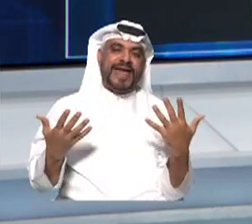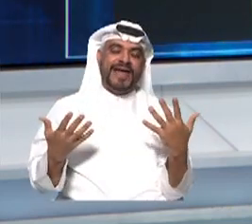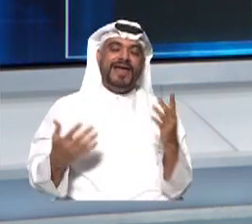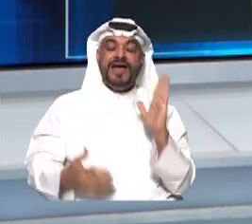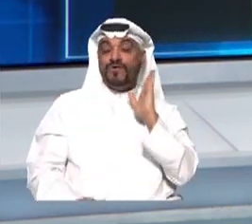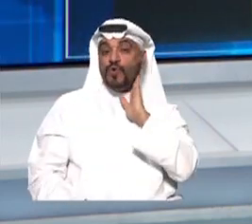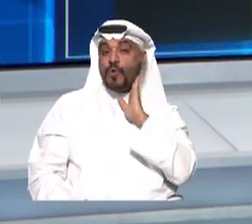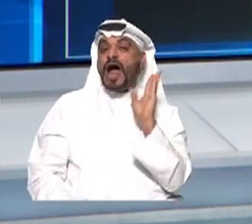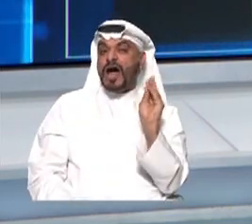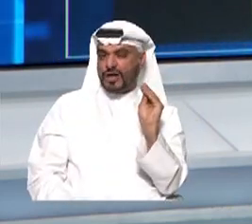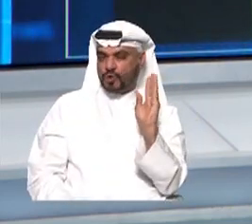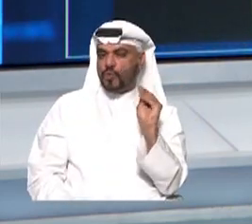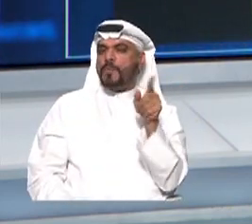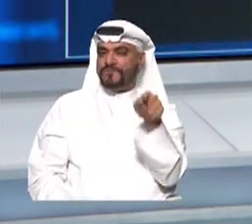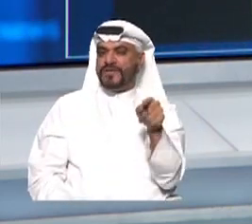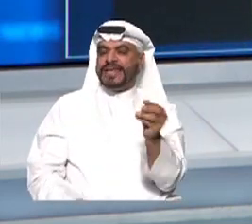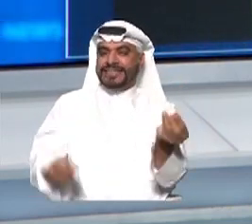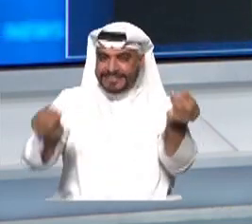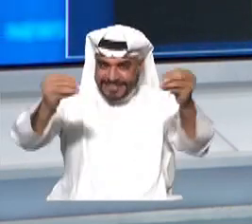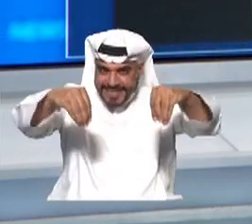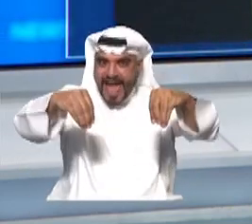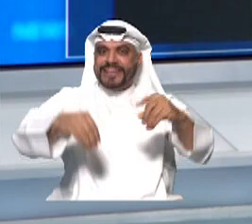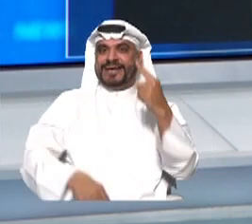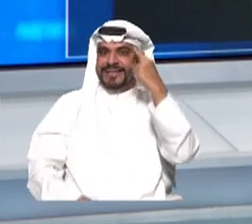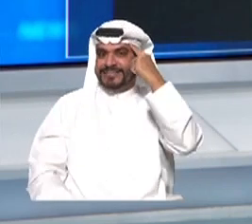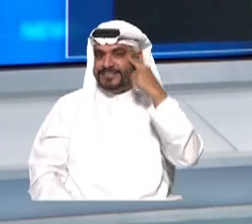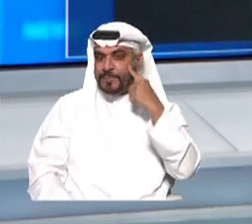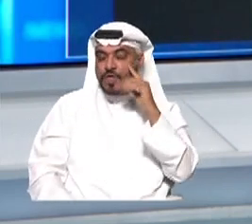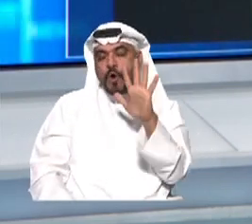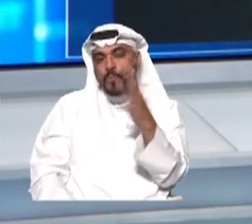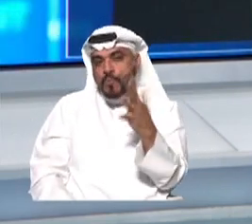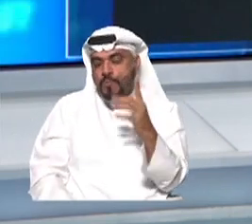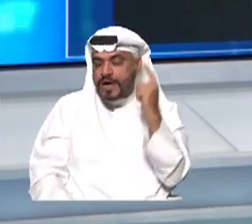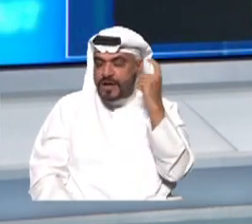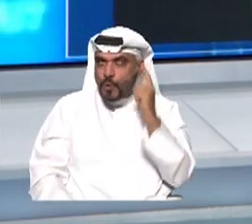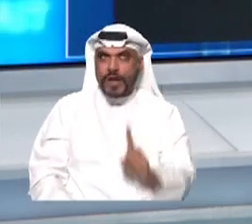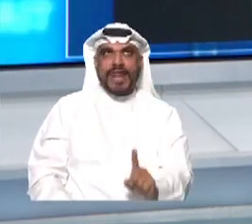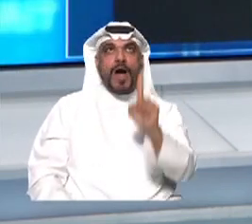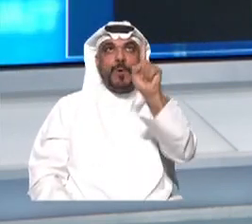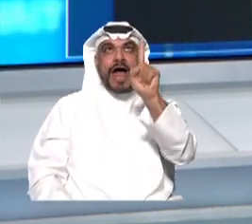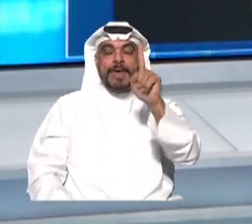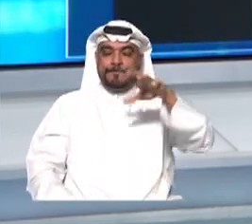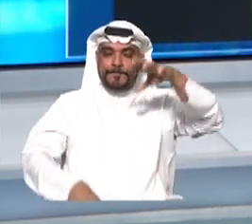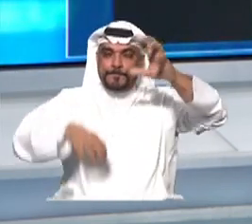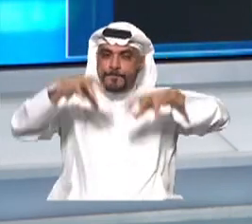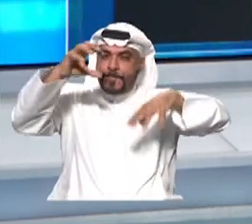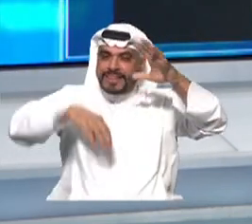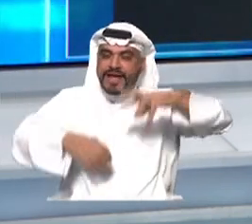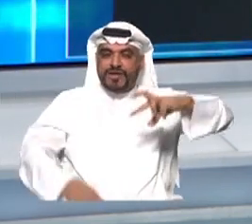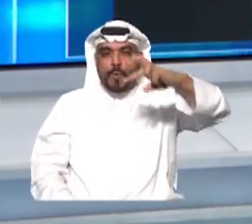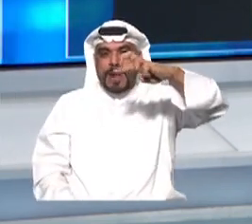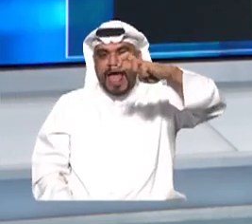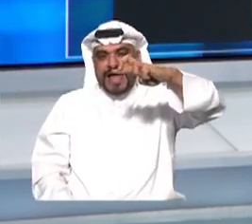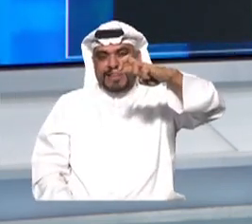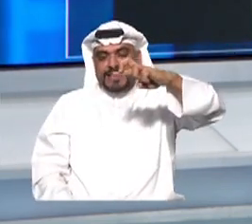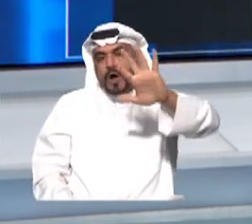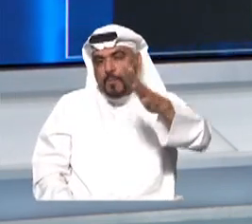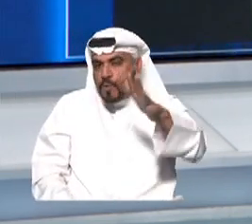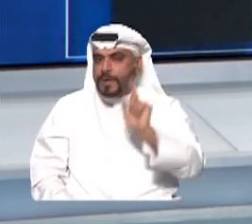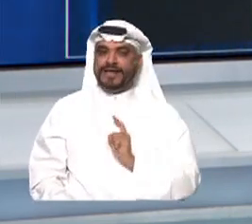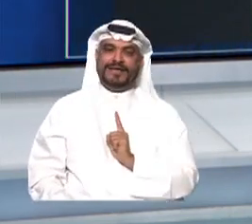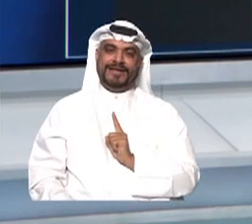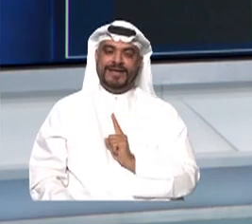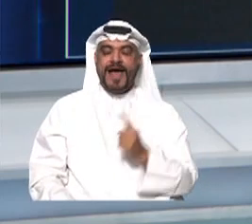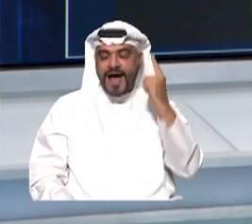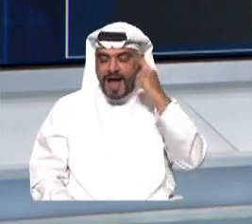الكوس، وتتكاثر السحب تدريجيا وفرصة الأمطار متفرقة ابتداء من يوم الأحد، قد تكون رعدية أحيانا مع